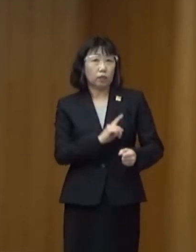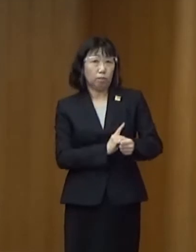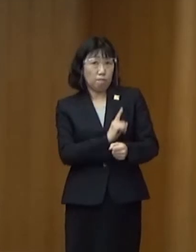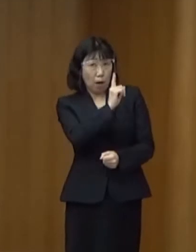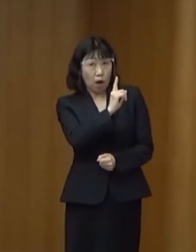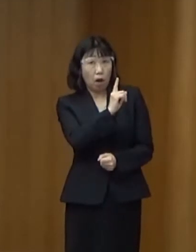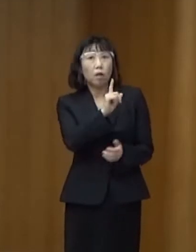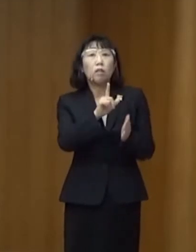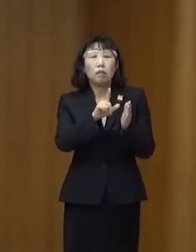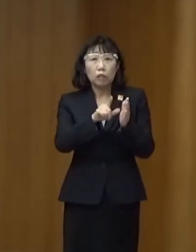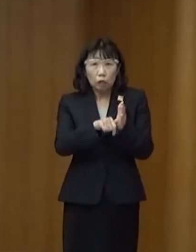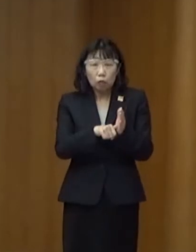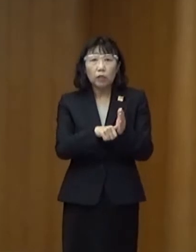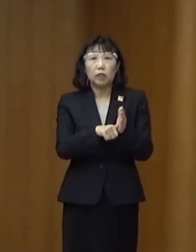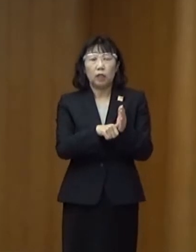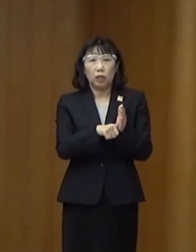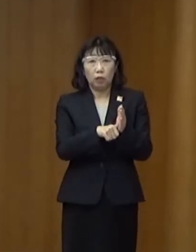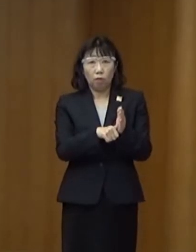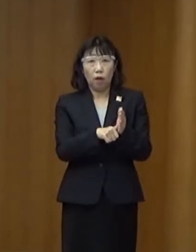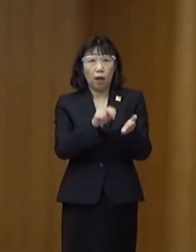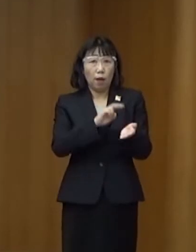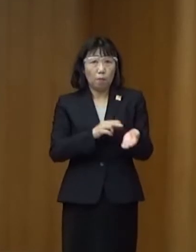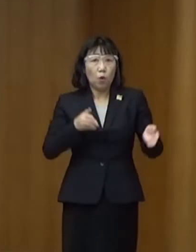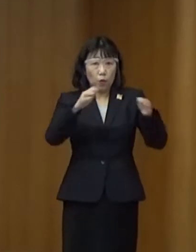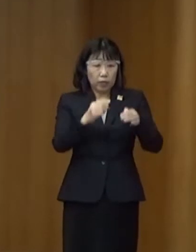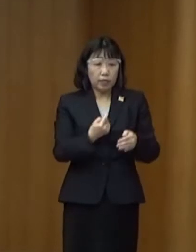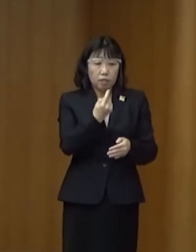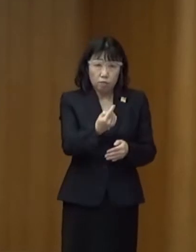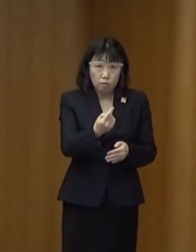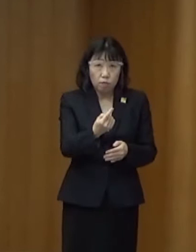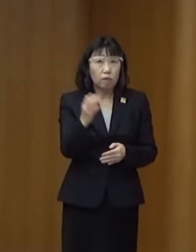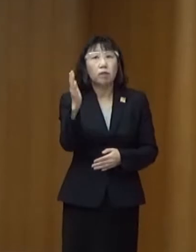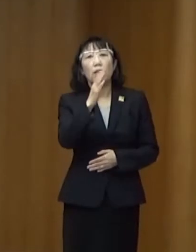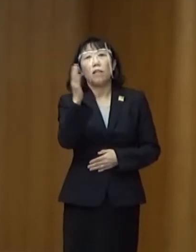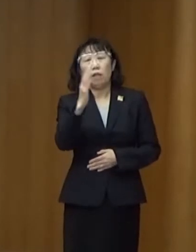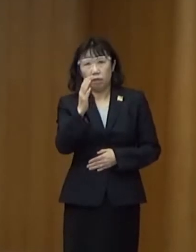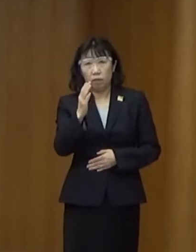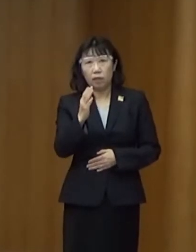症状がある場合、直接医療機関を受診するのではなくて、